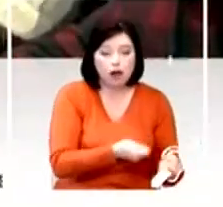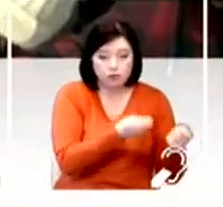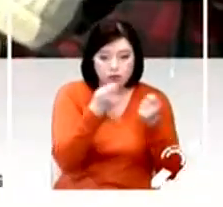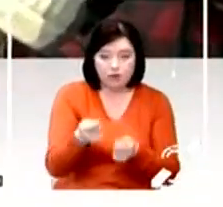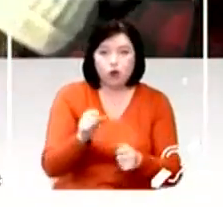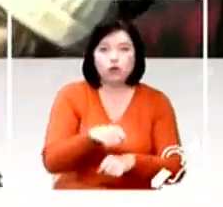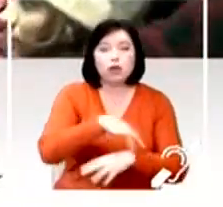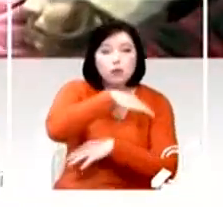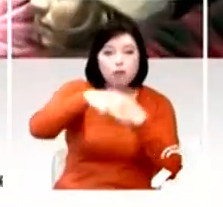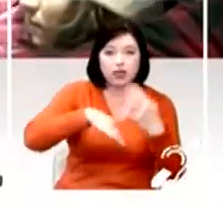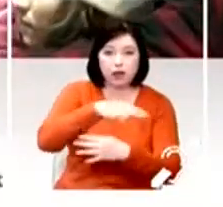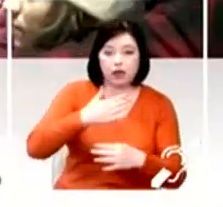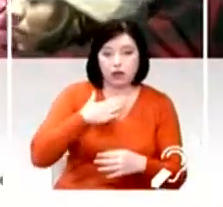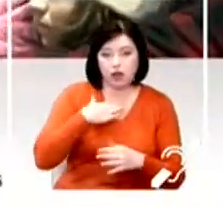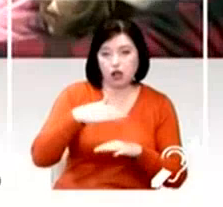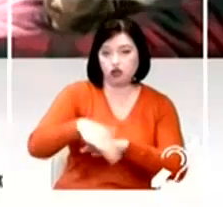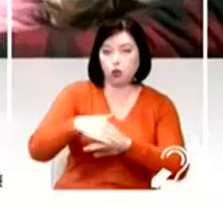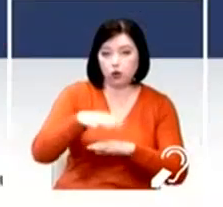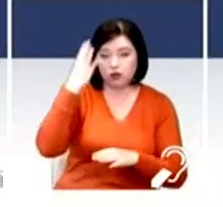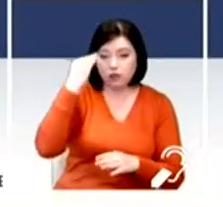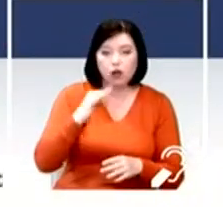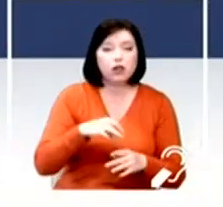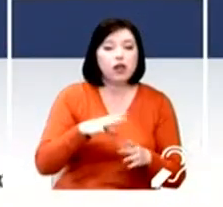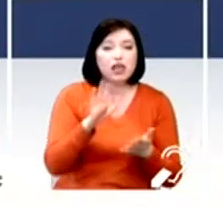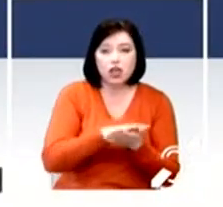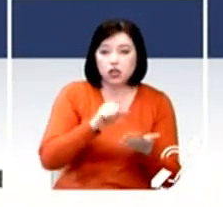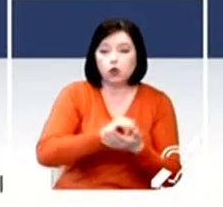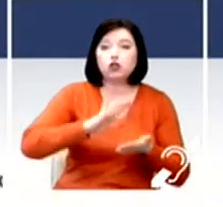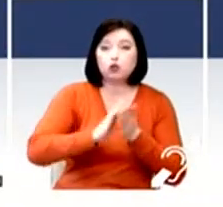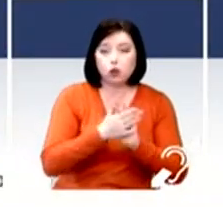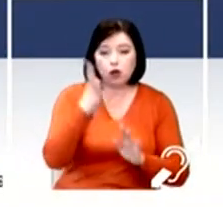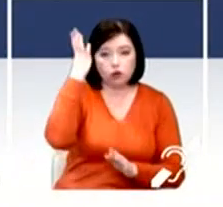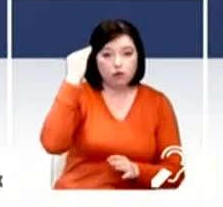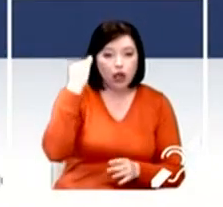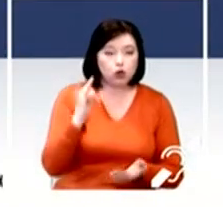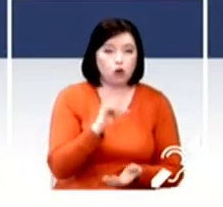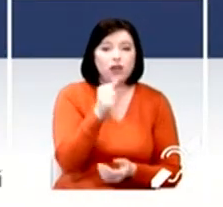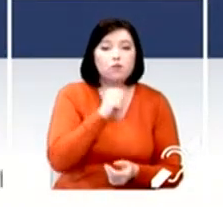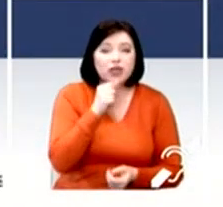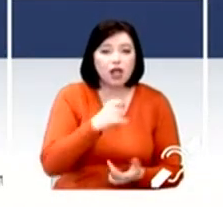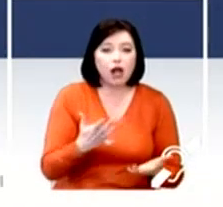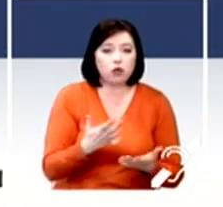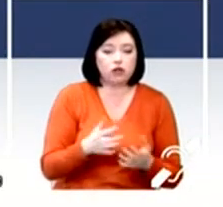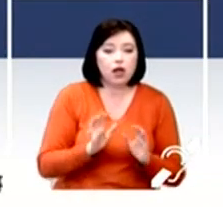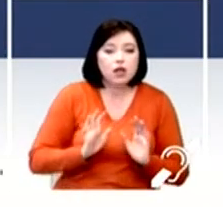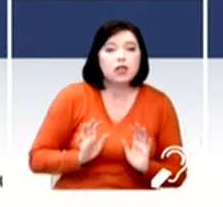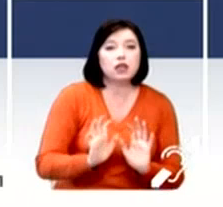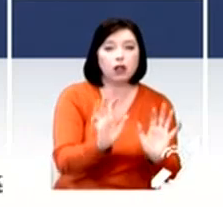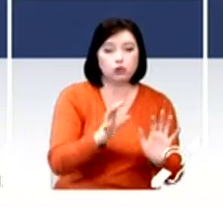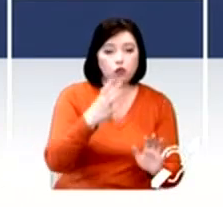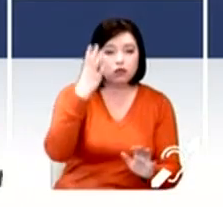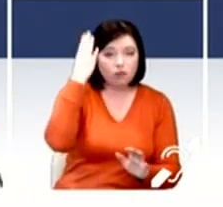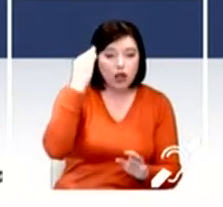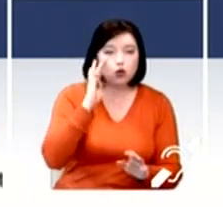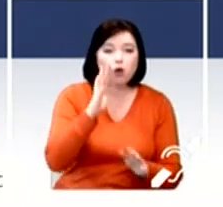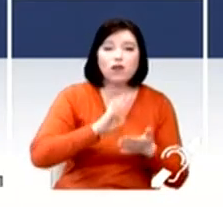pe străzile noastre, încearcă să destabilizeze Republica Moldova și încearcă să împingă Republica Moldova într-o